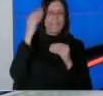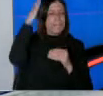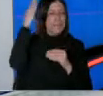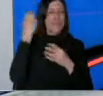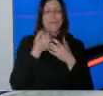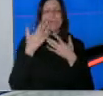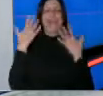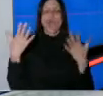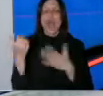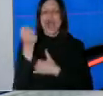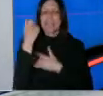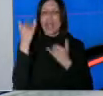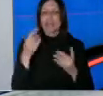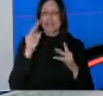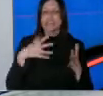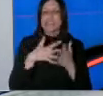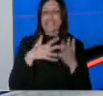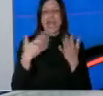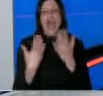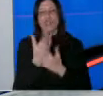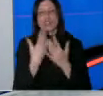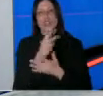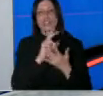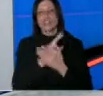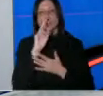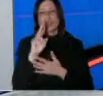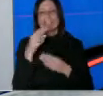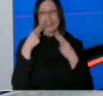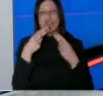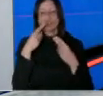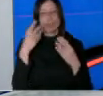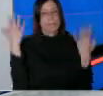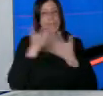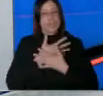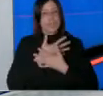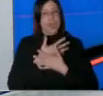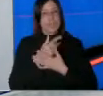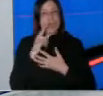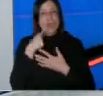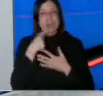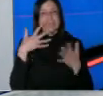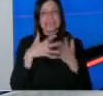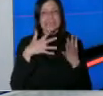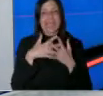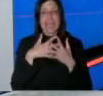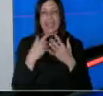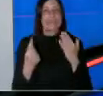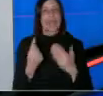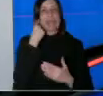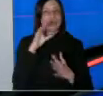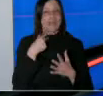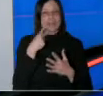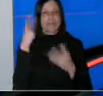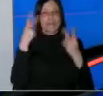יש ממש ברגעים אלה עכשיו סקר בחדשות 12, ברגע שהוא יהיה, אנחנו נביא אותו, כי התוצאות שם מפתיעות מאוד. קוראים לזה סקר דרמטי, לפי מה שאני